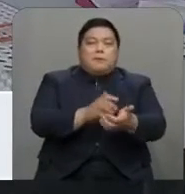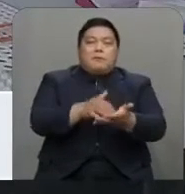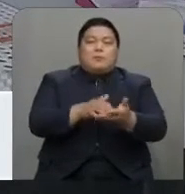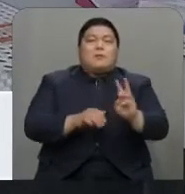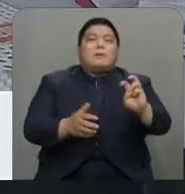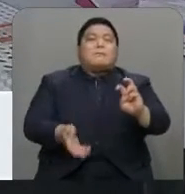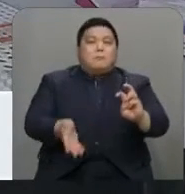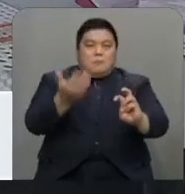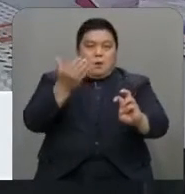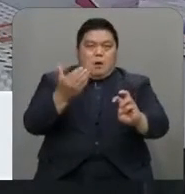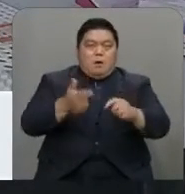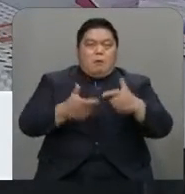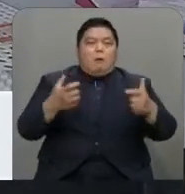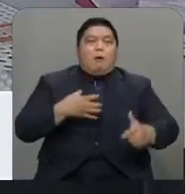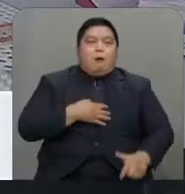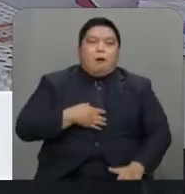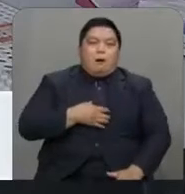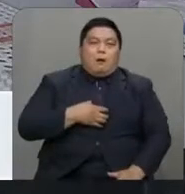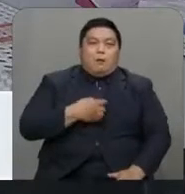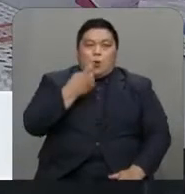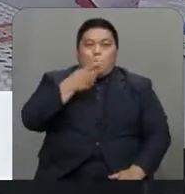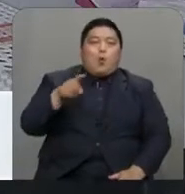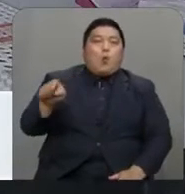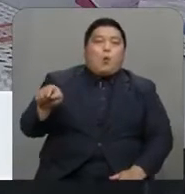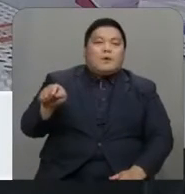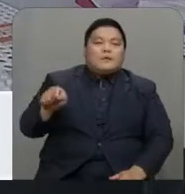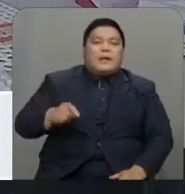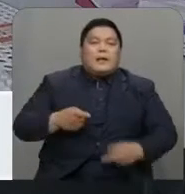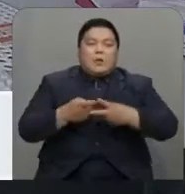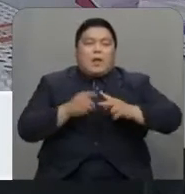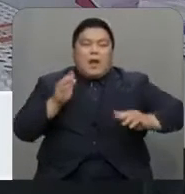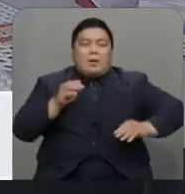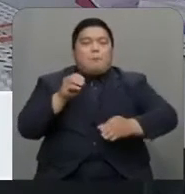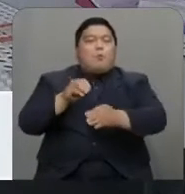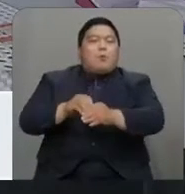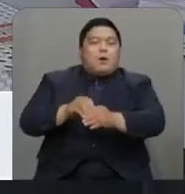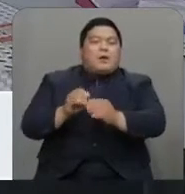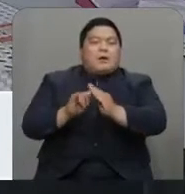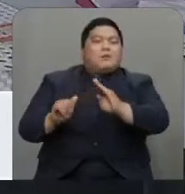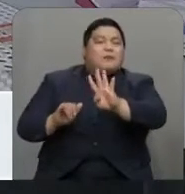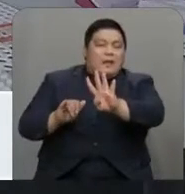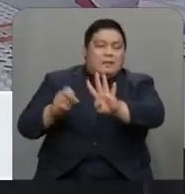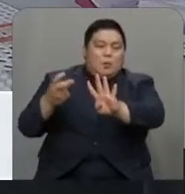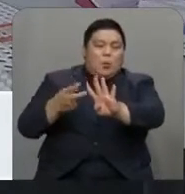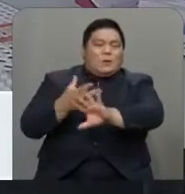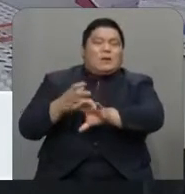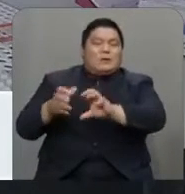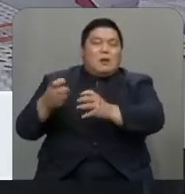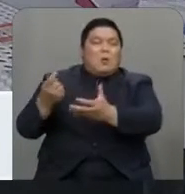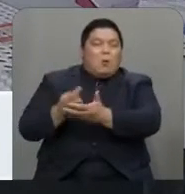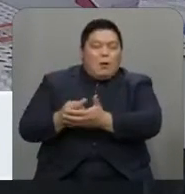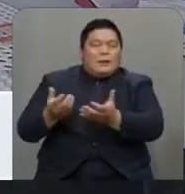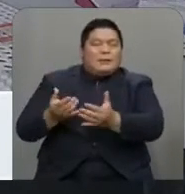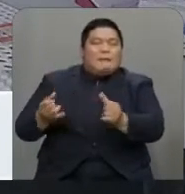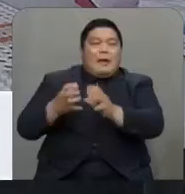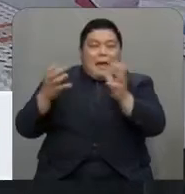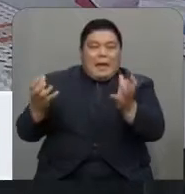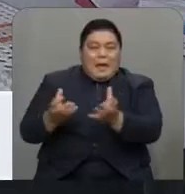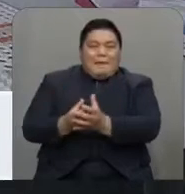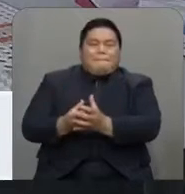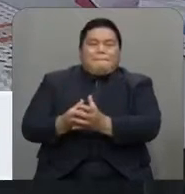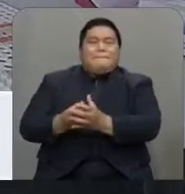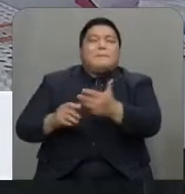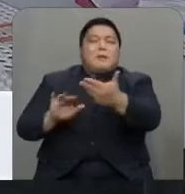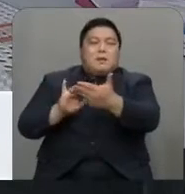등 확산 우려가 커지고 있습니다. 속초에서는 초등학생을 포함한 일가족과 외국인 노동자 등 모두 8명이